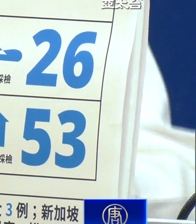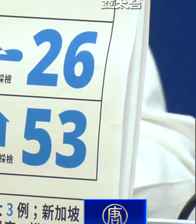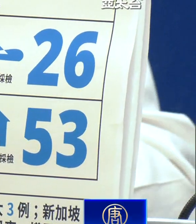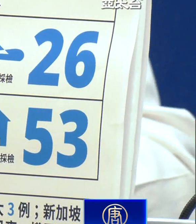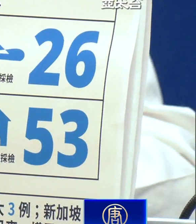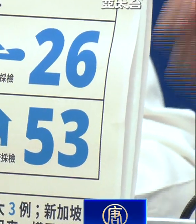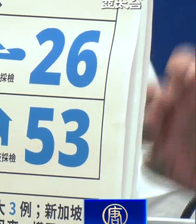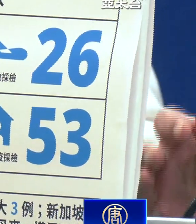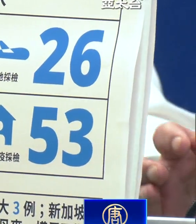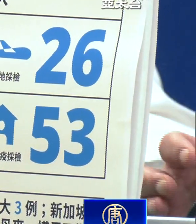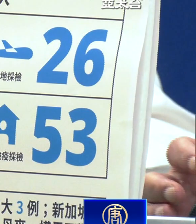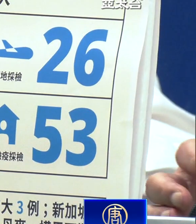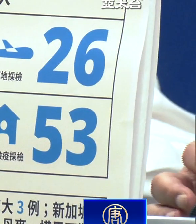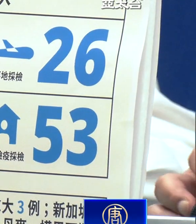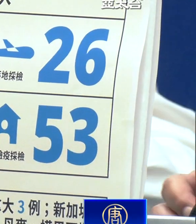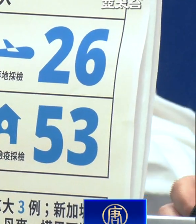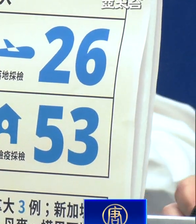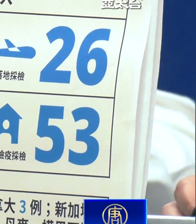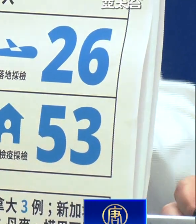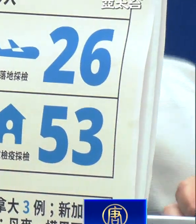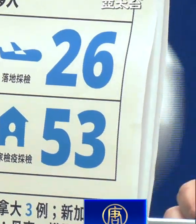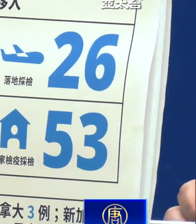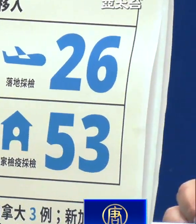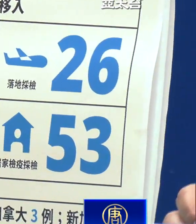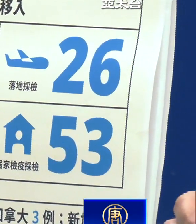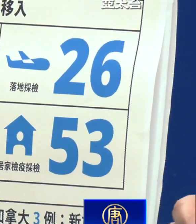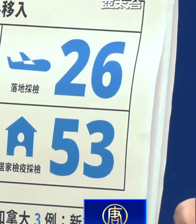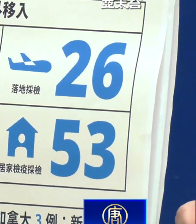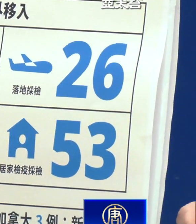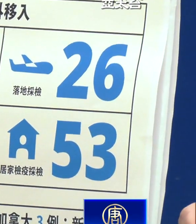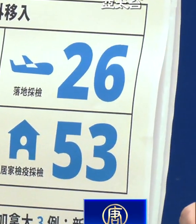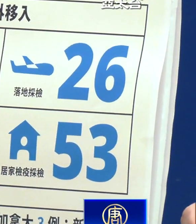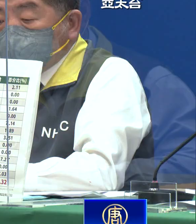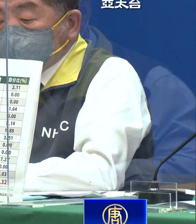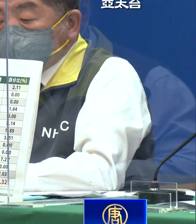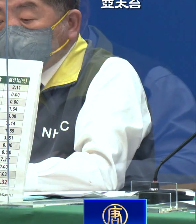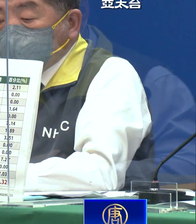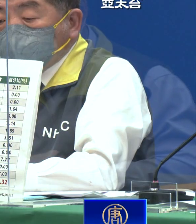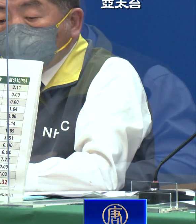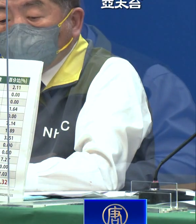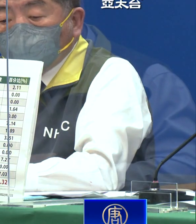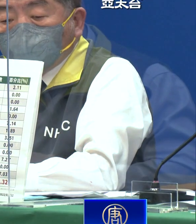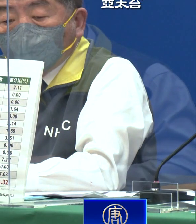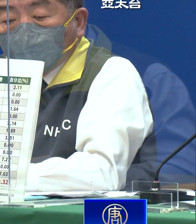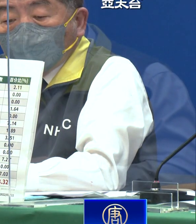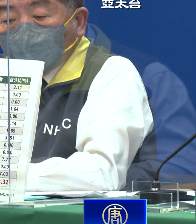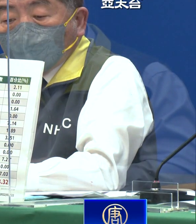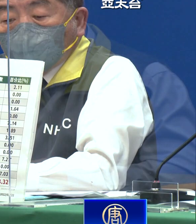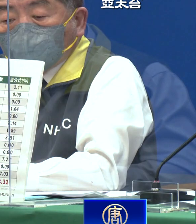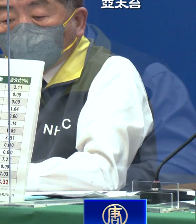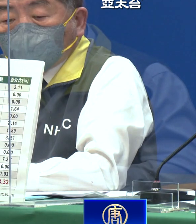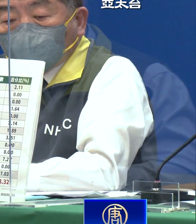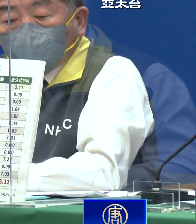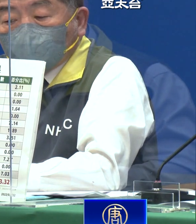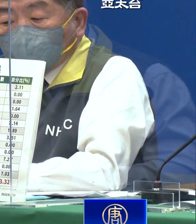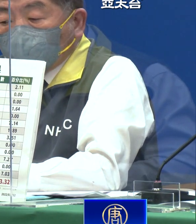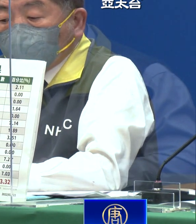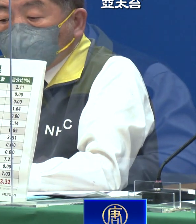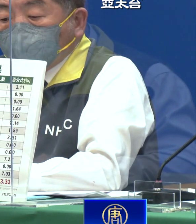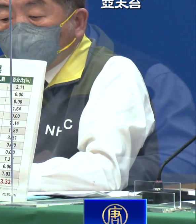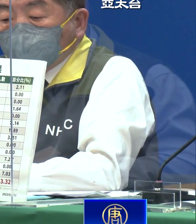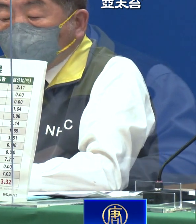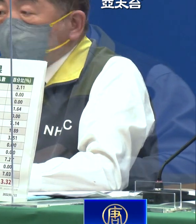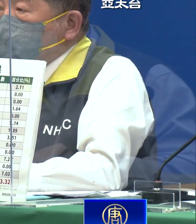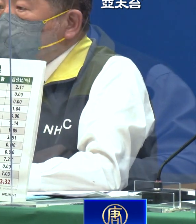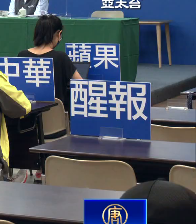中一名台北和平医院护理师确诊，让外界相当关注。目前疫调结果，护理师的丈夫与小